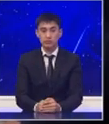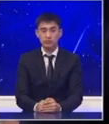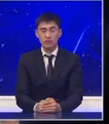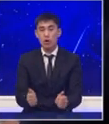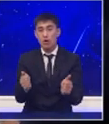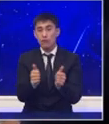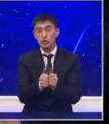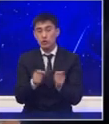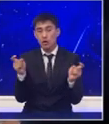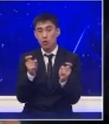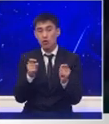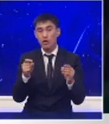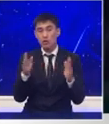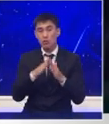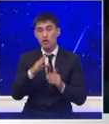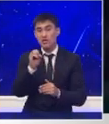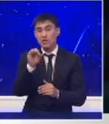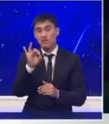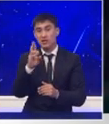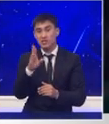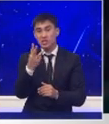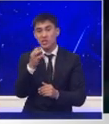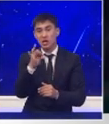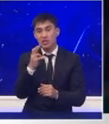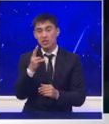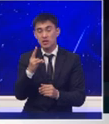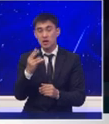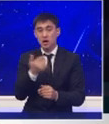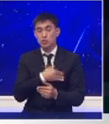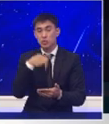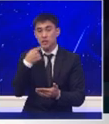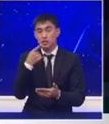домов Евразия и Шаган. Я вам просто скажу,